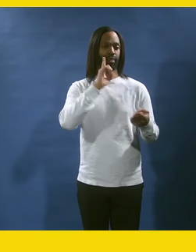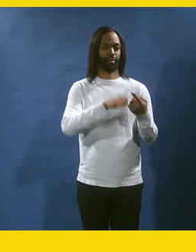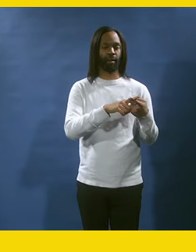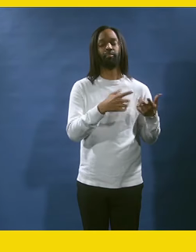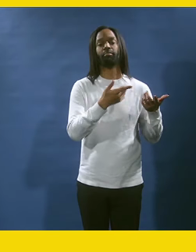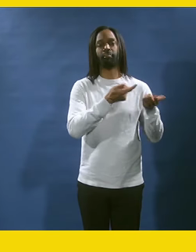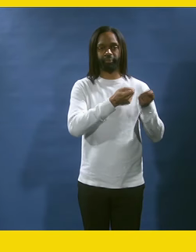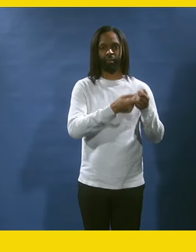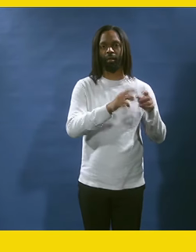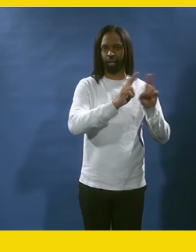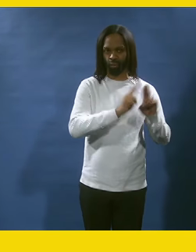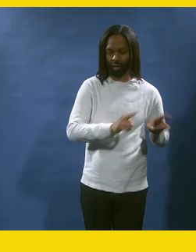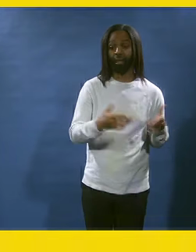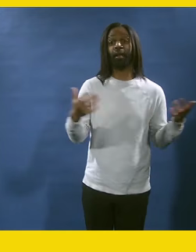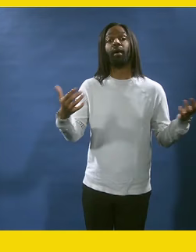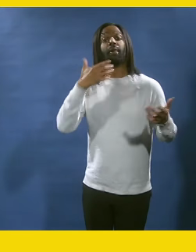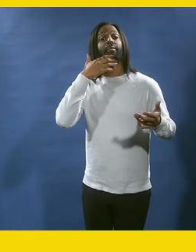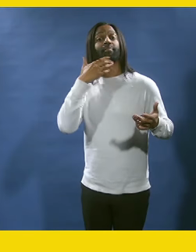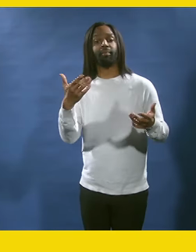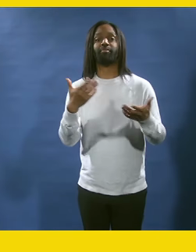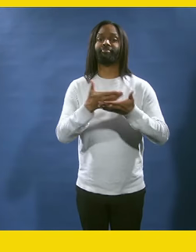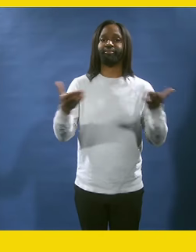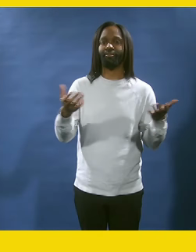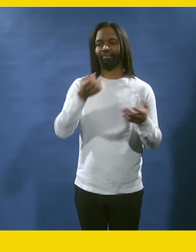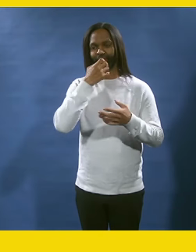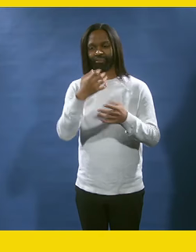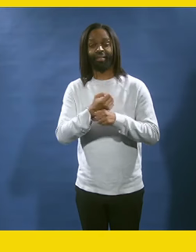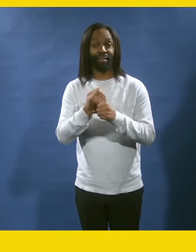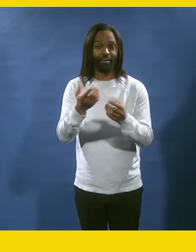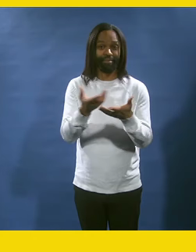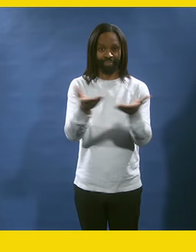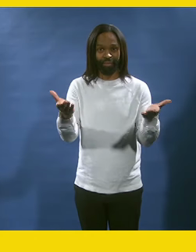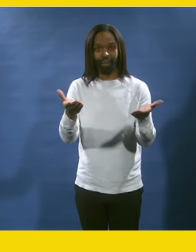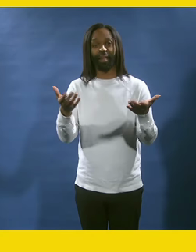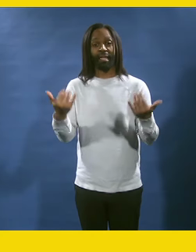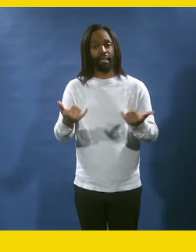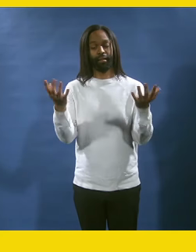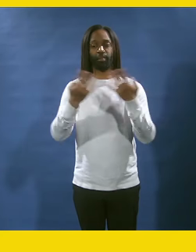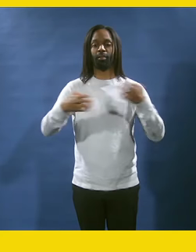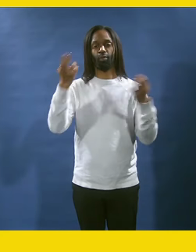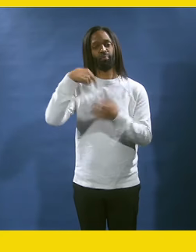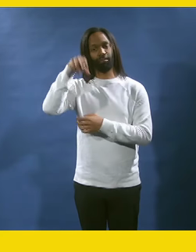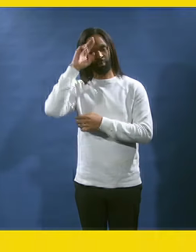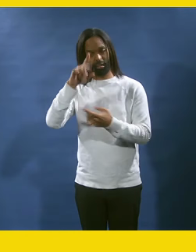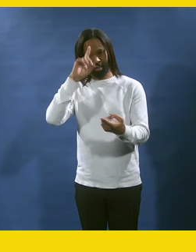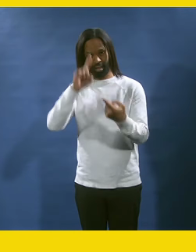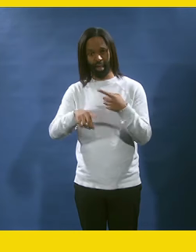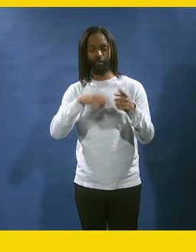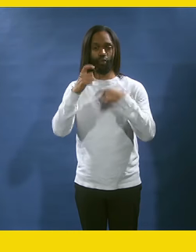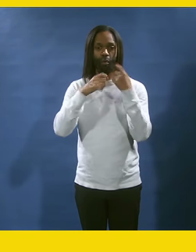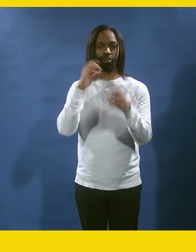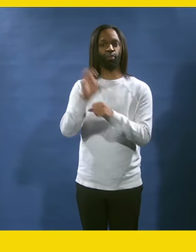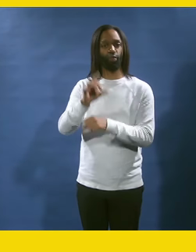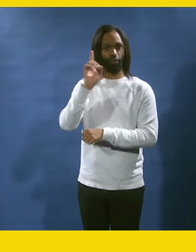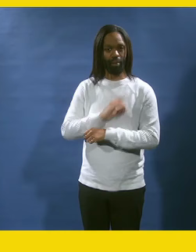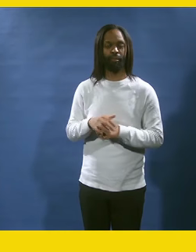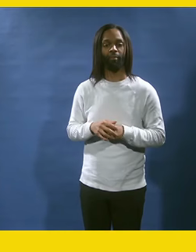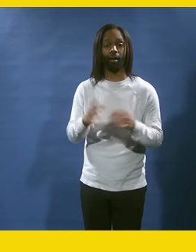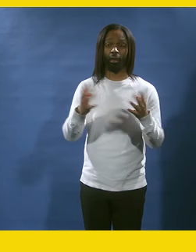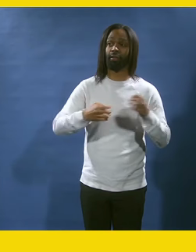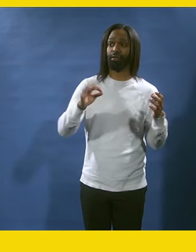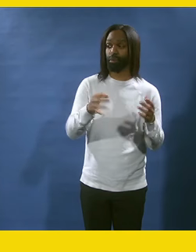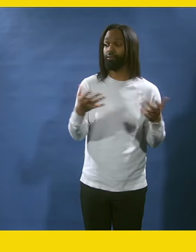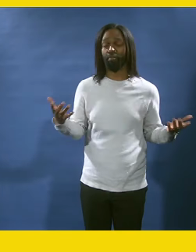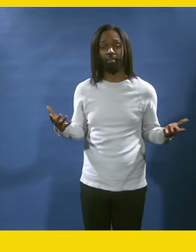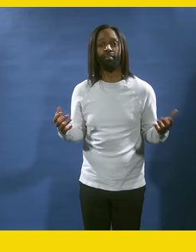beaux travaux et d'excellentes assises européennes contre les violences faites aux femmes, et au-delà des assises, mes sœurs, d'être